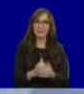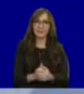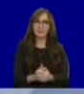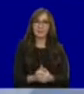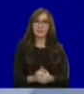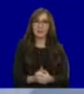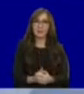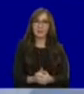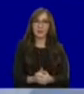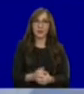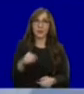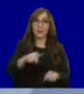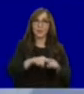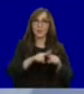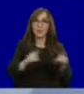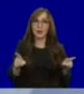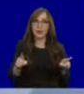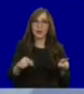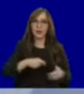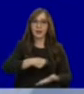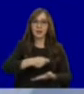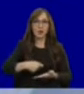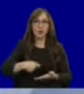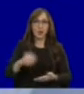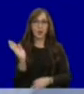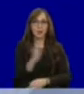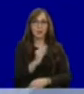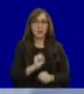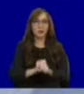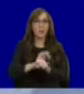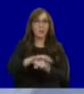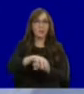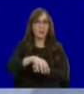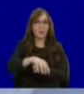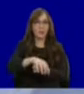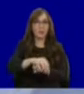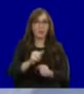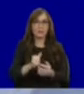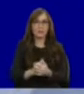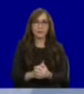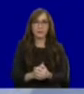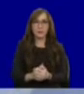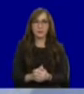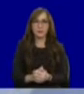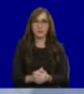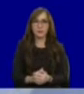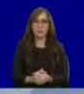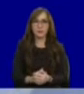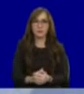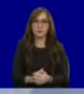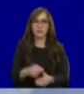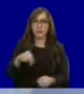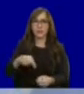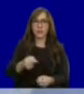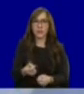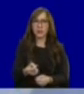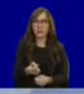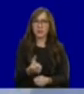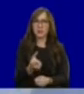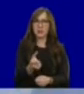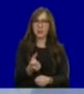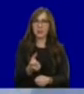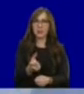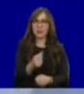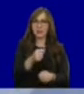sama sekali berbeda sama sekolah sebelum pandemi, ya. Tatap muka terbatas itu jauh lebih sedikit muridnya di satu